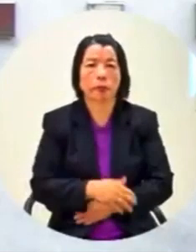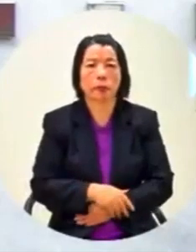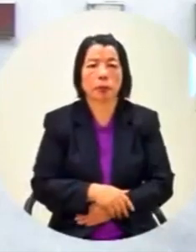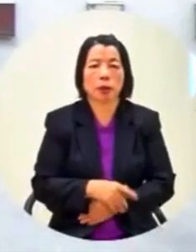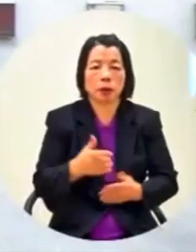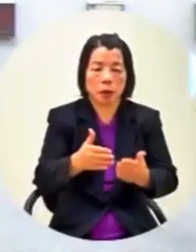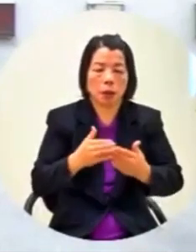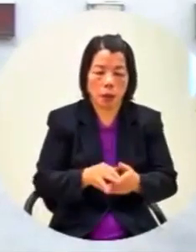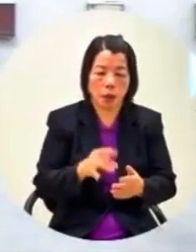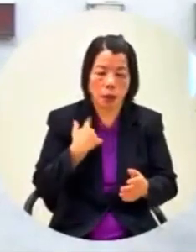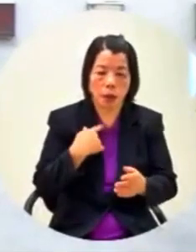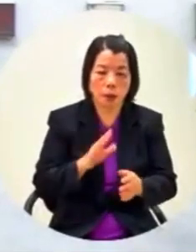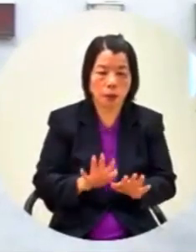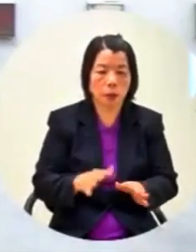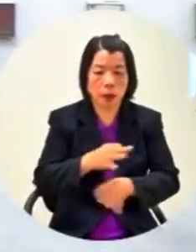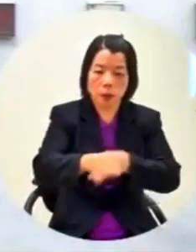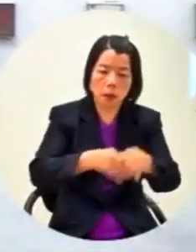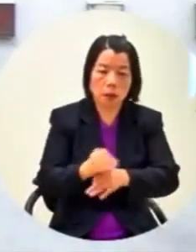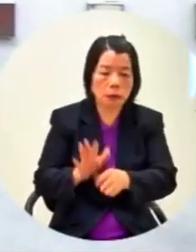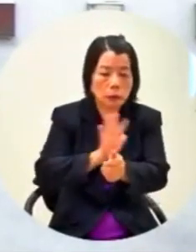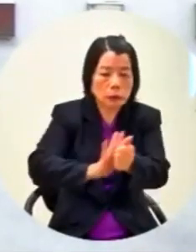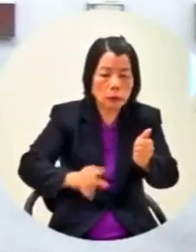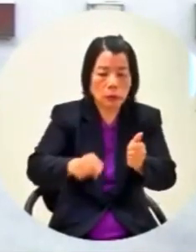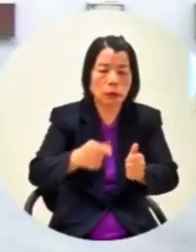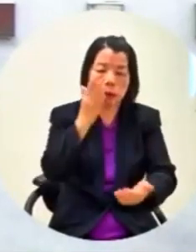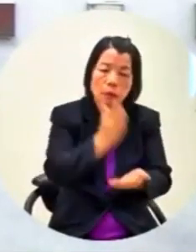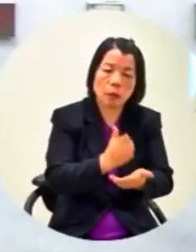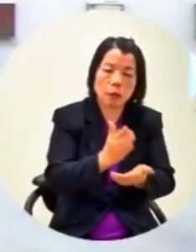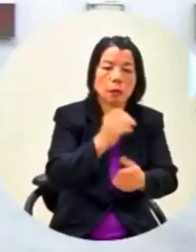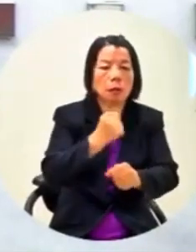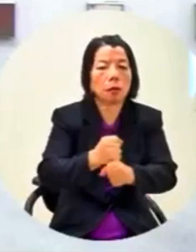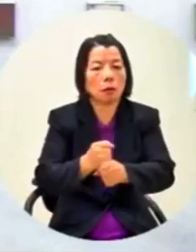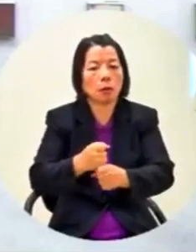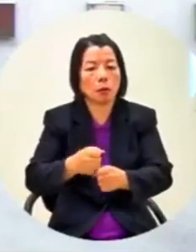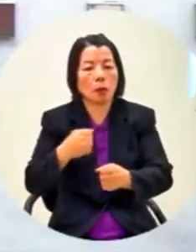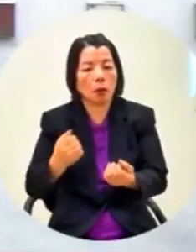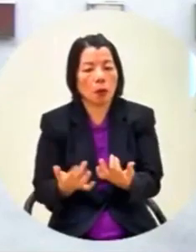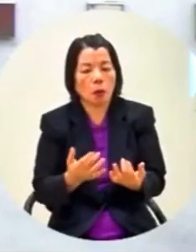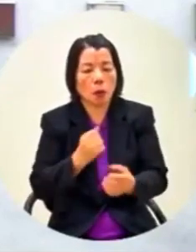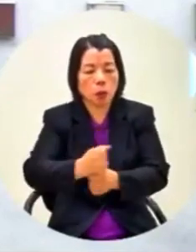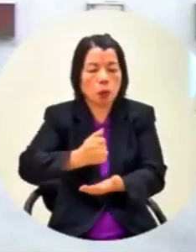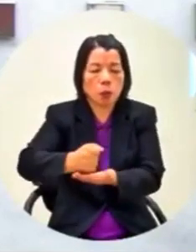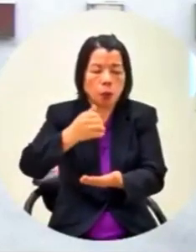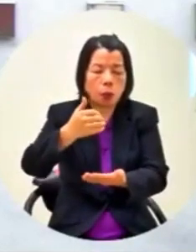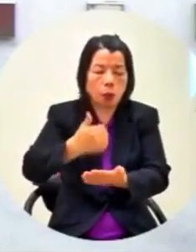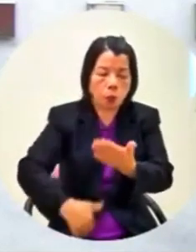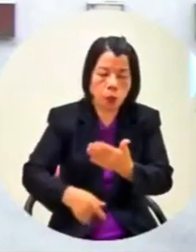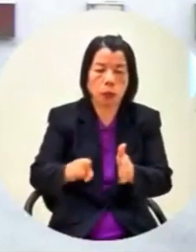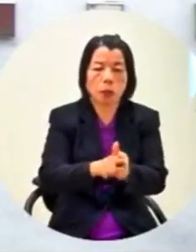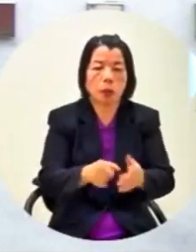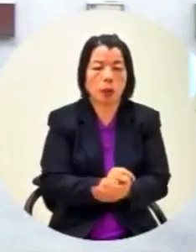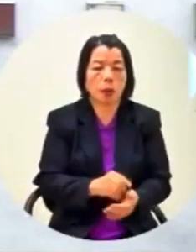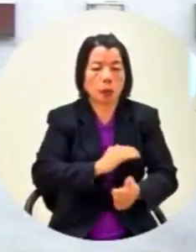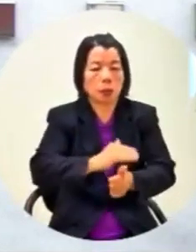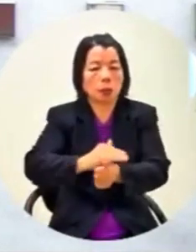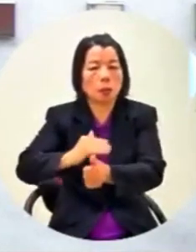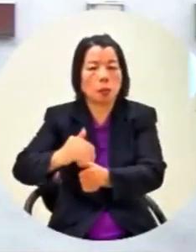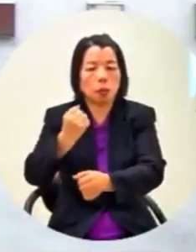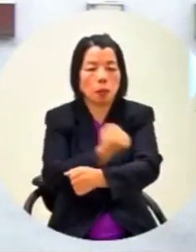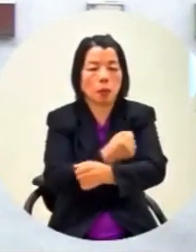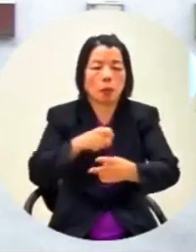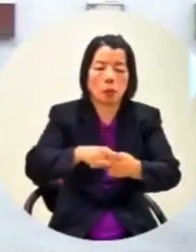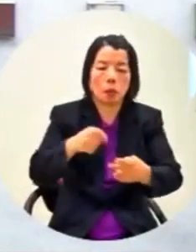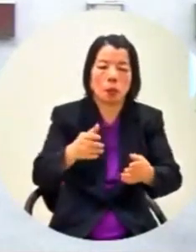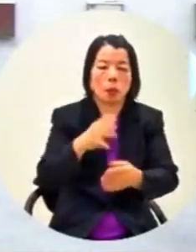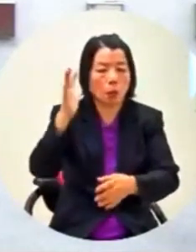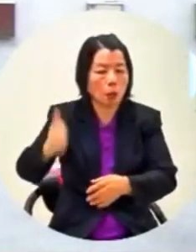景气因素影响致停工或减产，为避免资遣劳工，我们经劳雇双